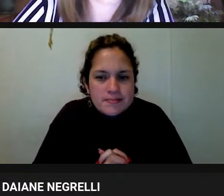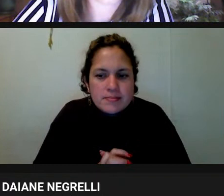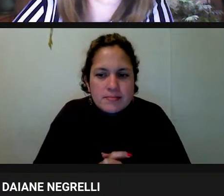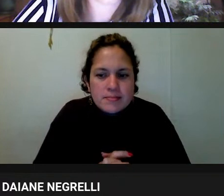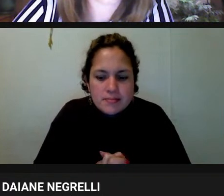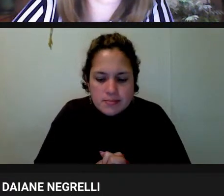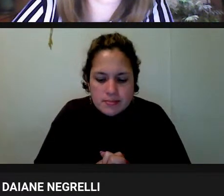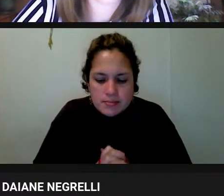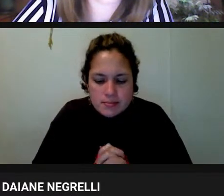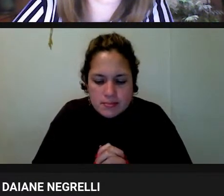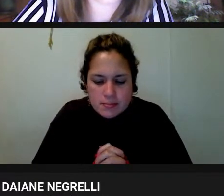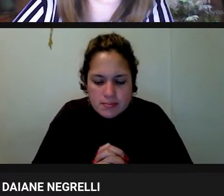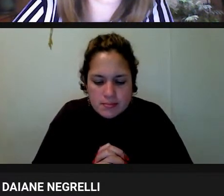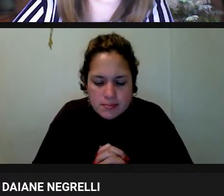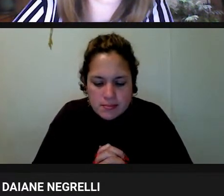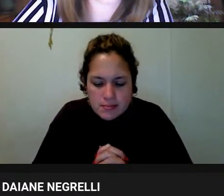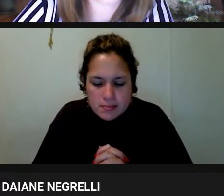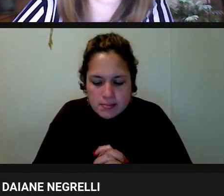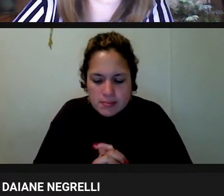Minutinho.